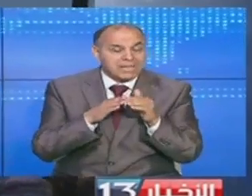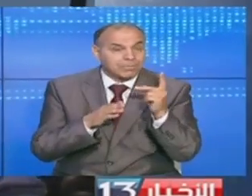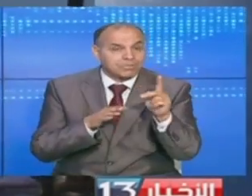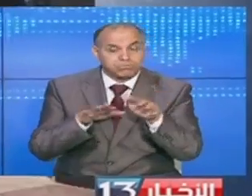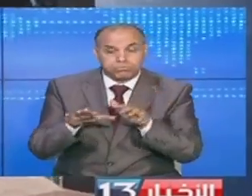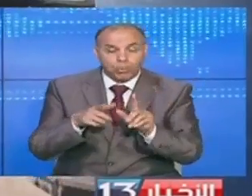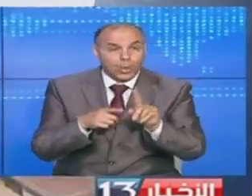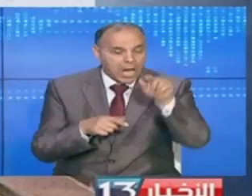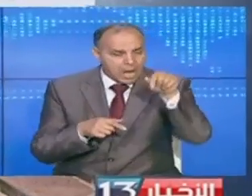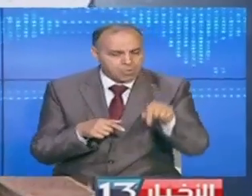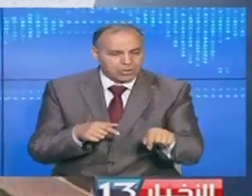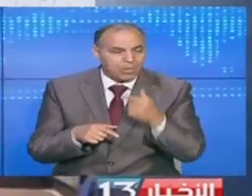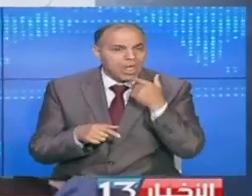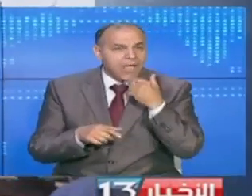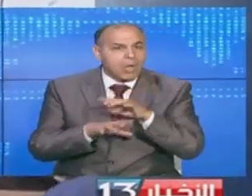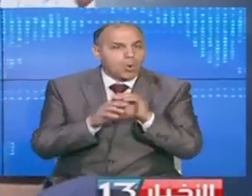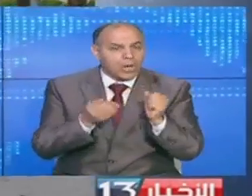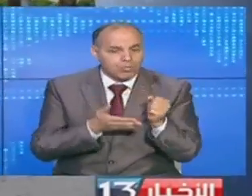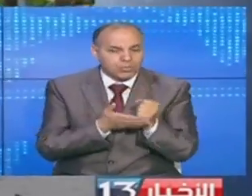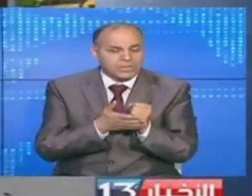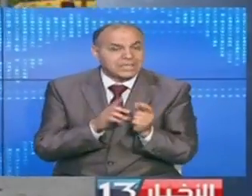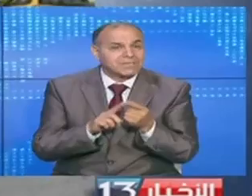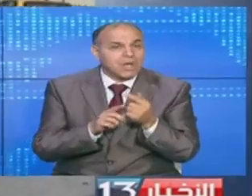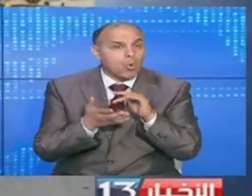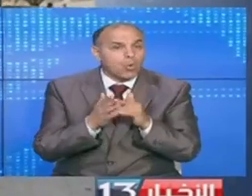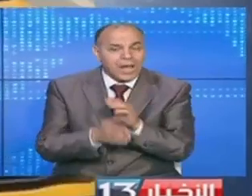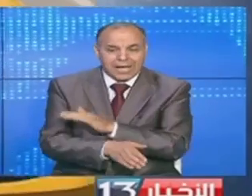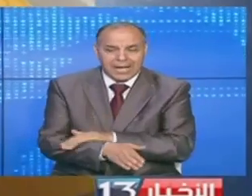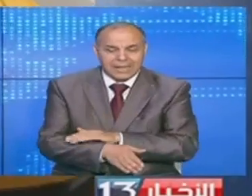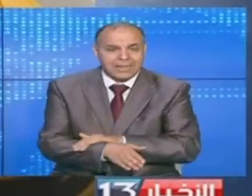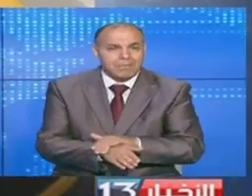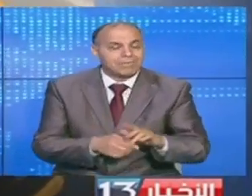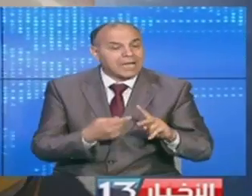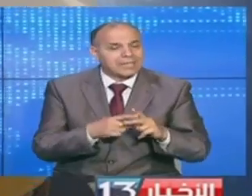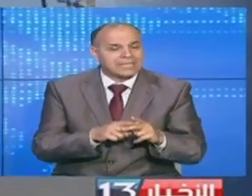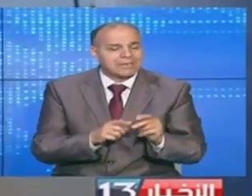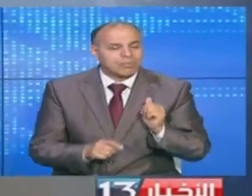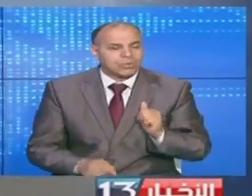واتخاذ التدابير اللازمه لتشمل المساعدات الاستثنائيه كل العاملين في قطاع التاكسي الفردي.